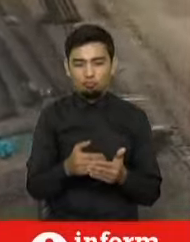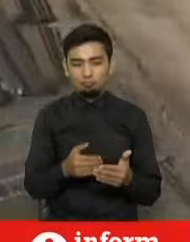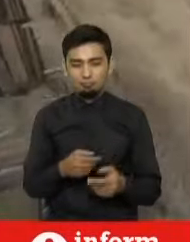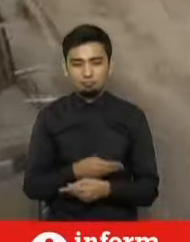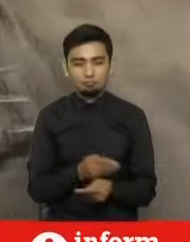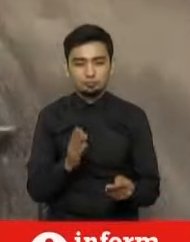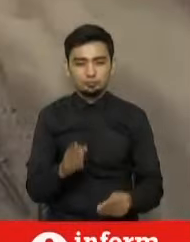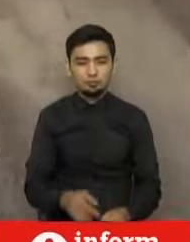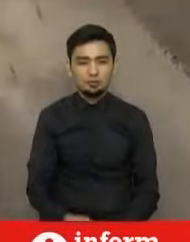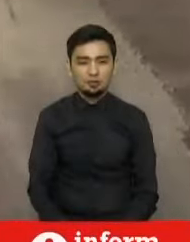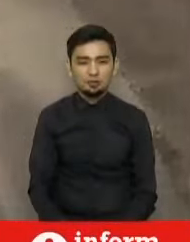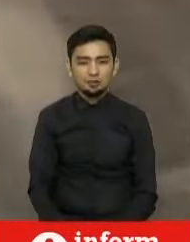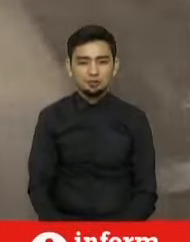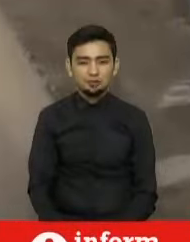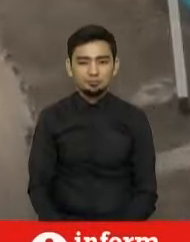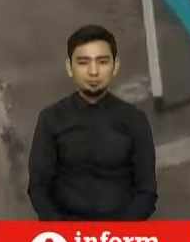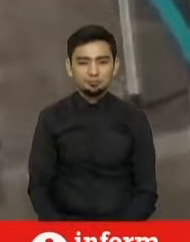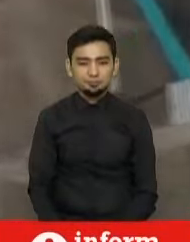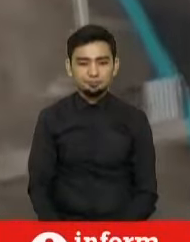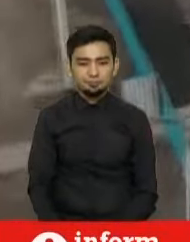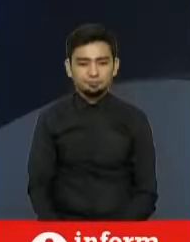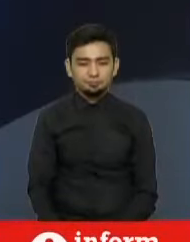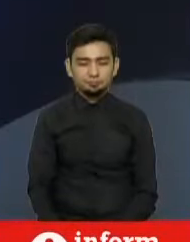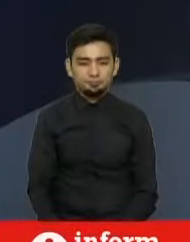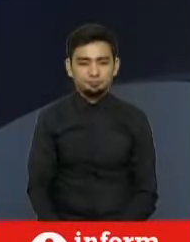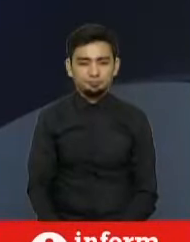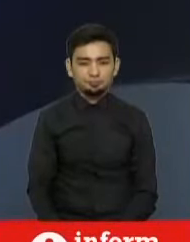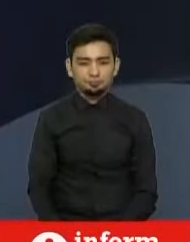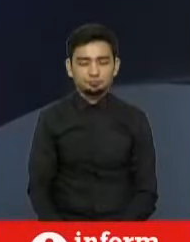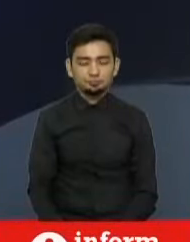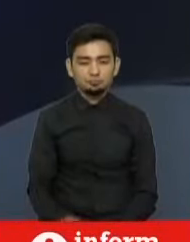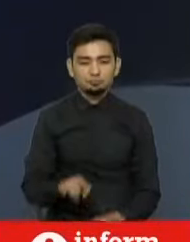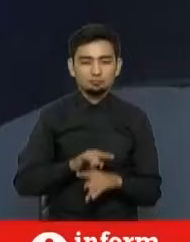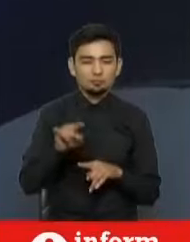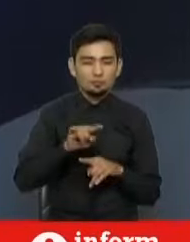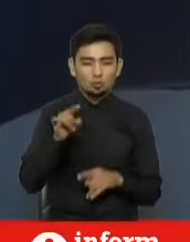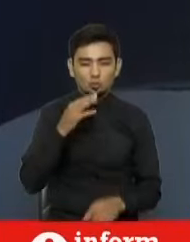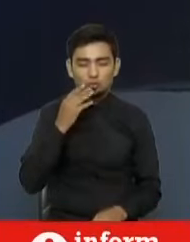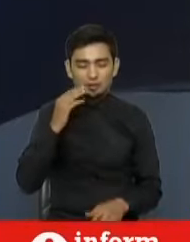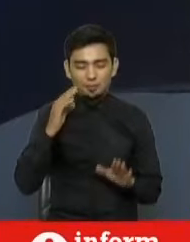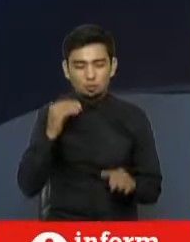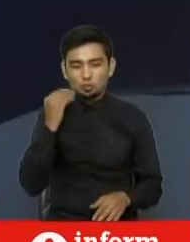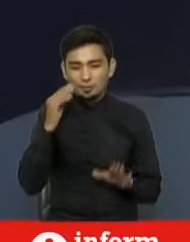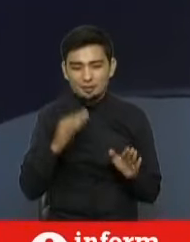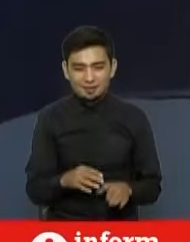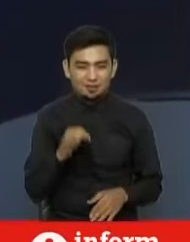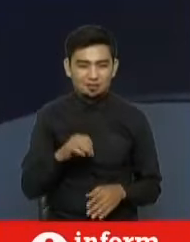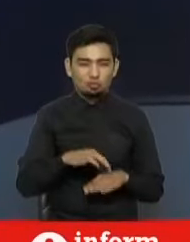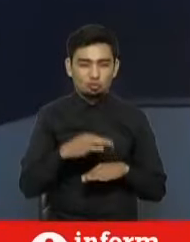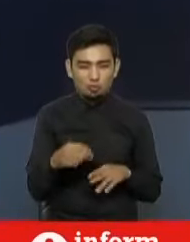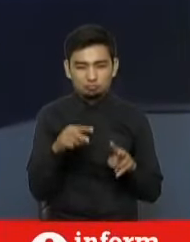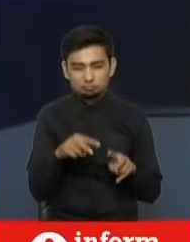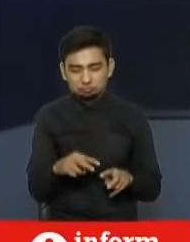Белоусова, Анатолий Бледных, Информбюро, Петропавловск. В аэропортах Турции будут строже досматривать вещи